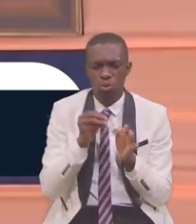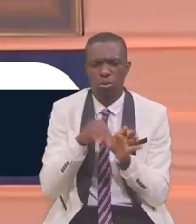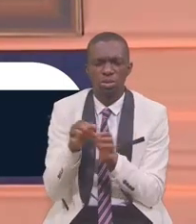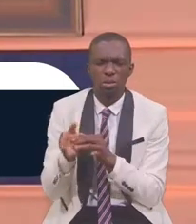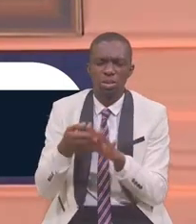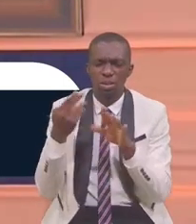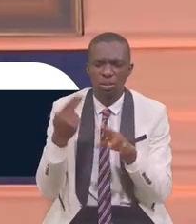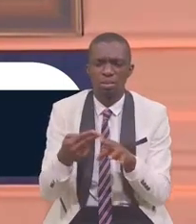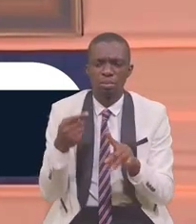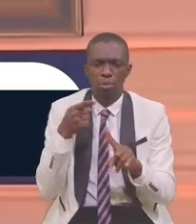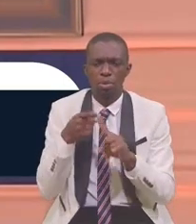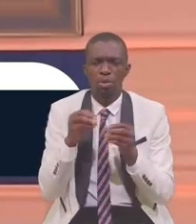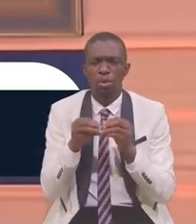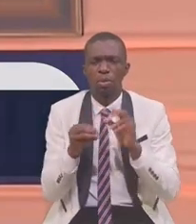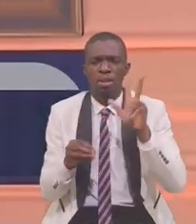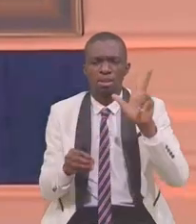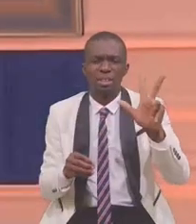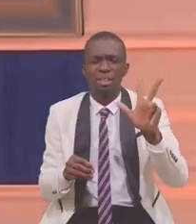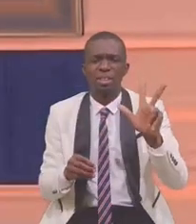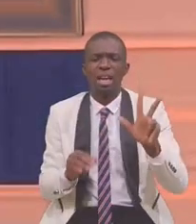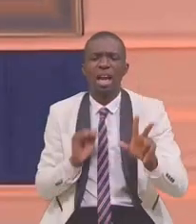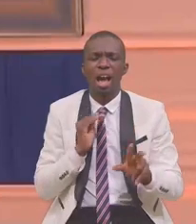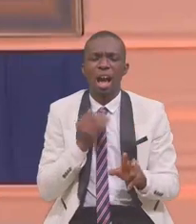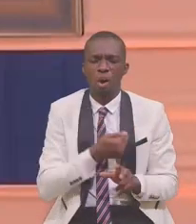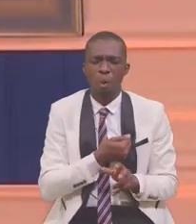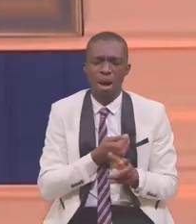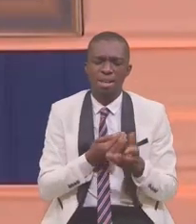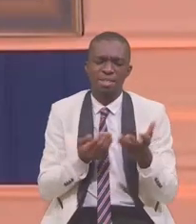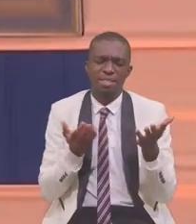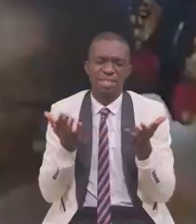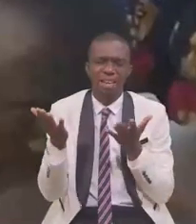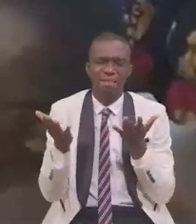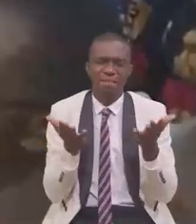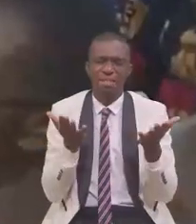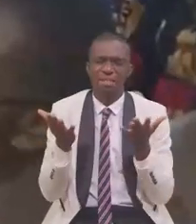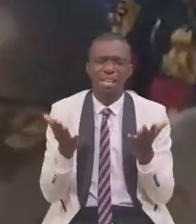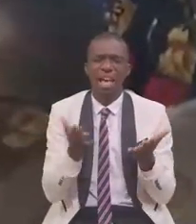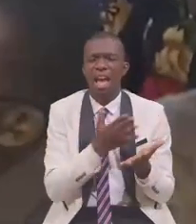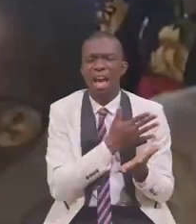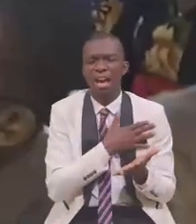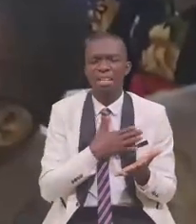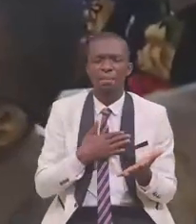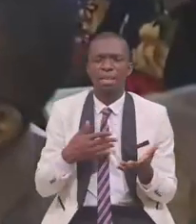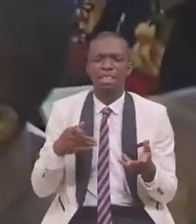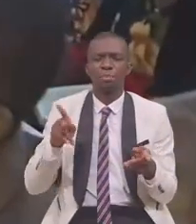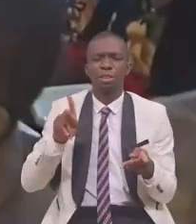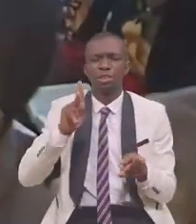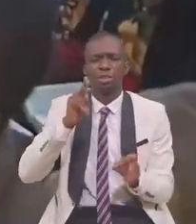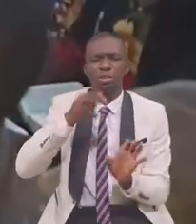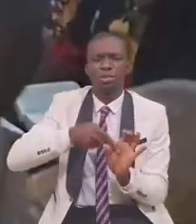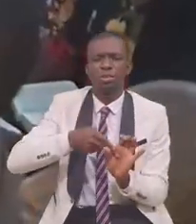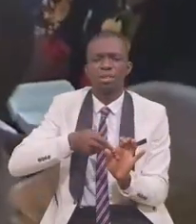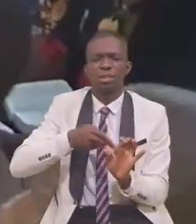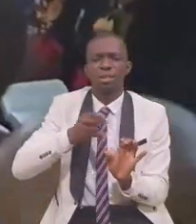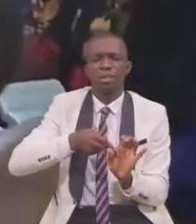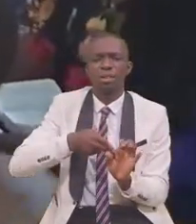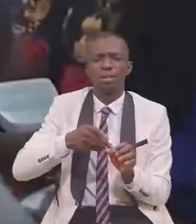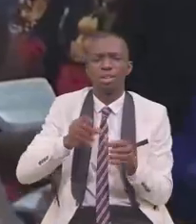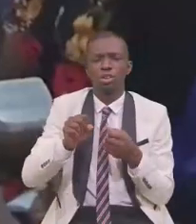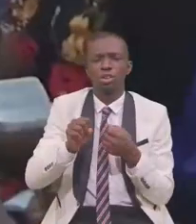participation à son œuvre. Notre service et notre participation à son œuvre.